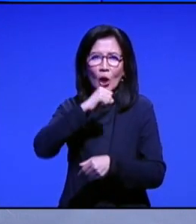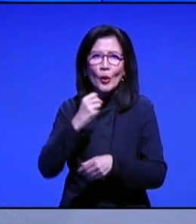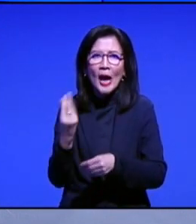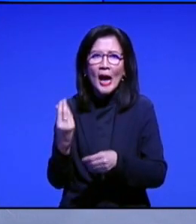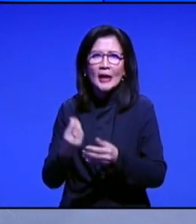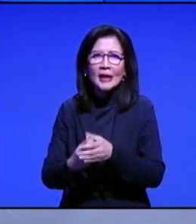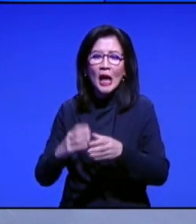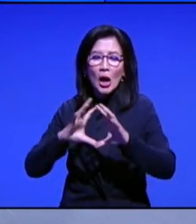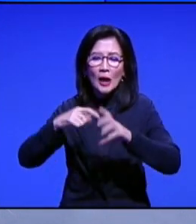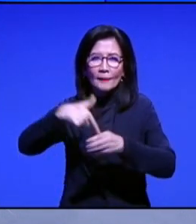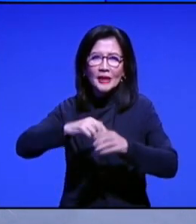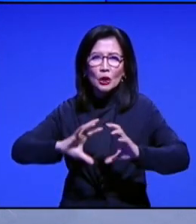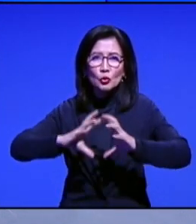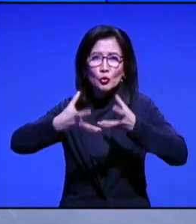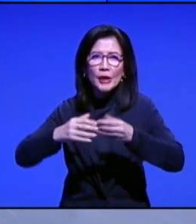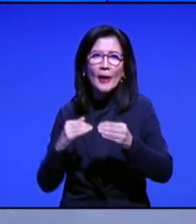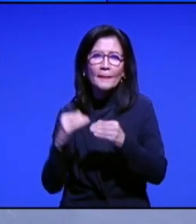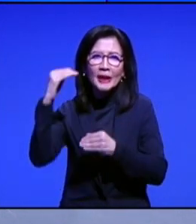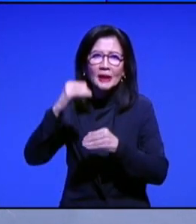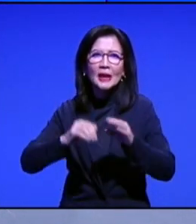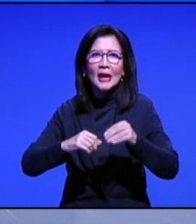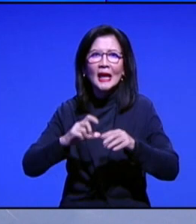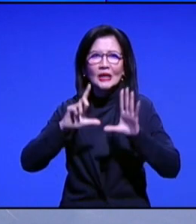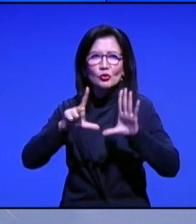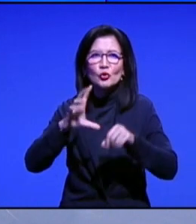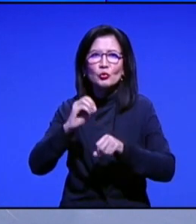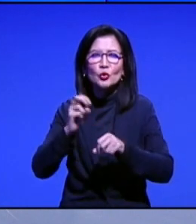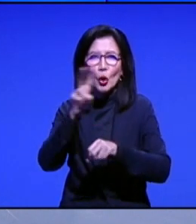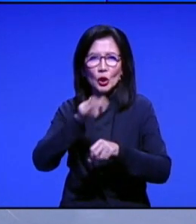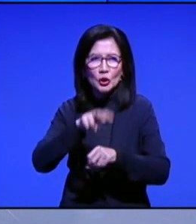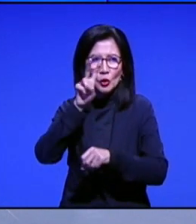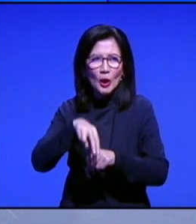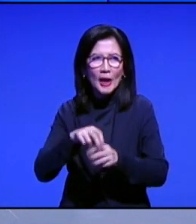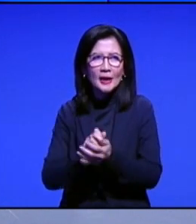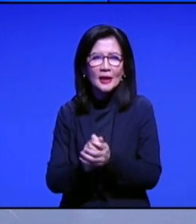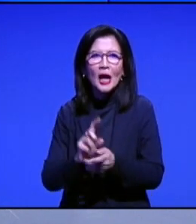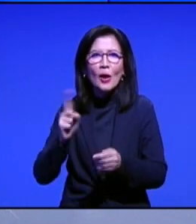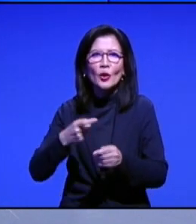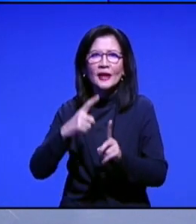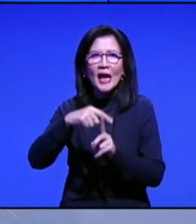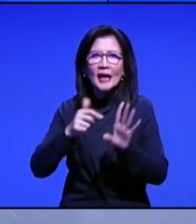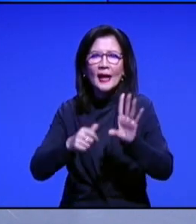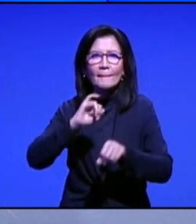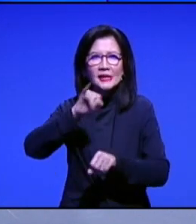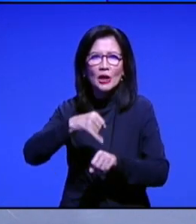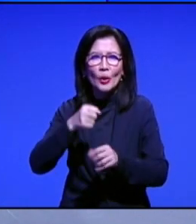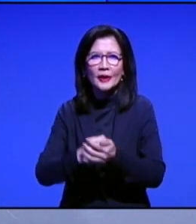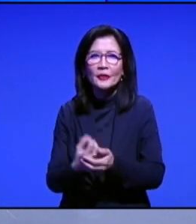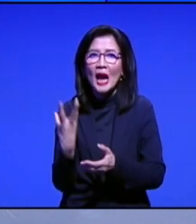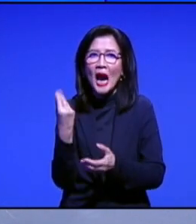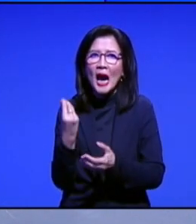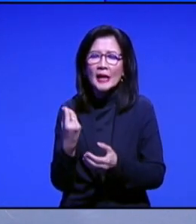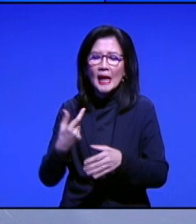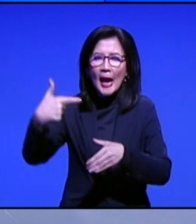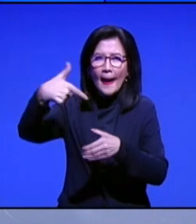acuan dunia ini meningkat menjadi di atas $70 AS per barel sejak Senin tanggal 6 Januari lalu. Dan harga minyak acuan